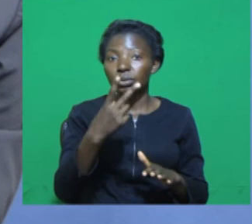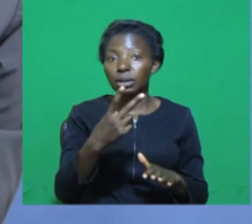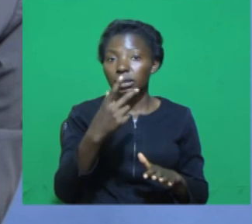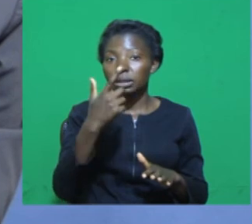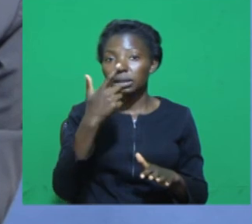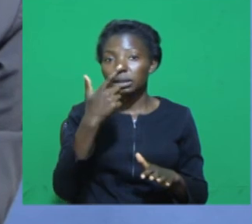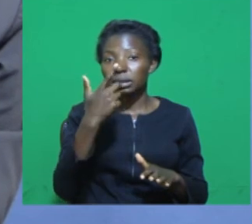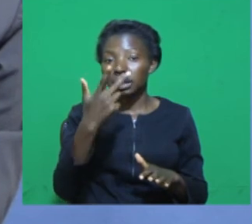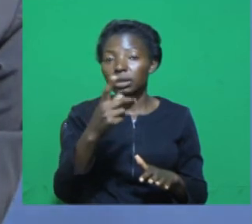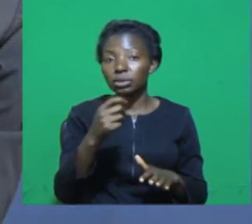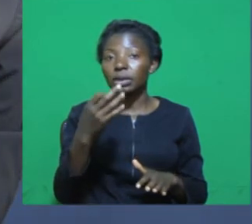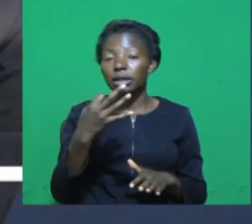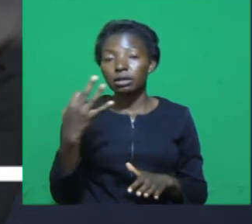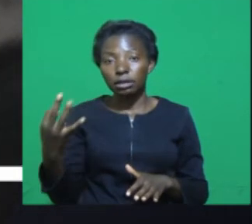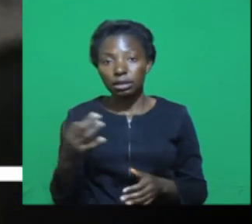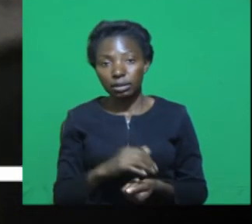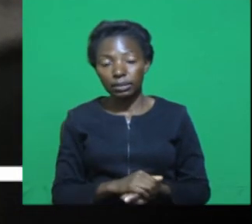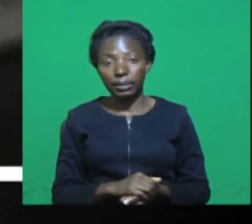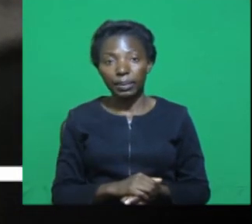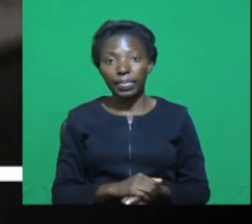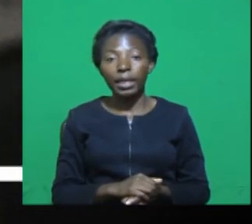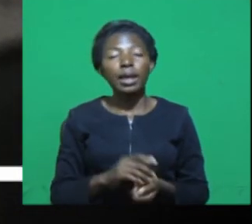28 to 33.